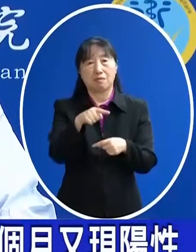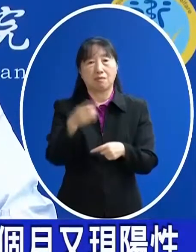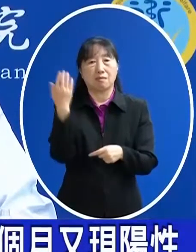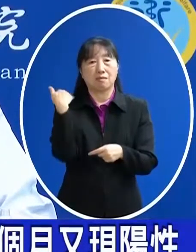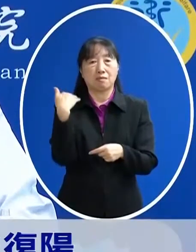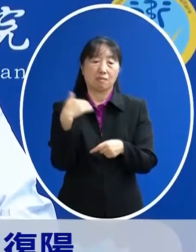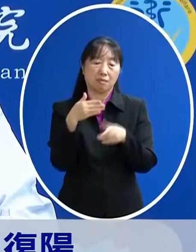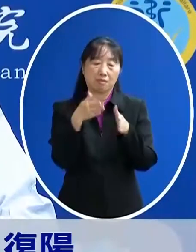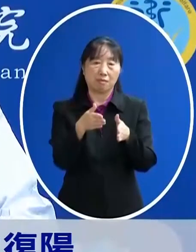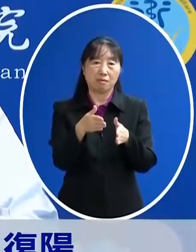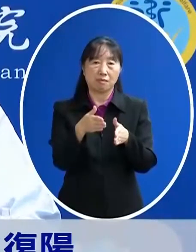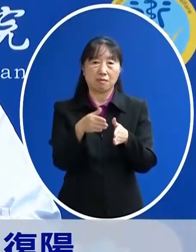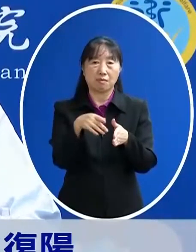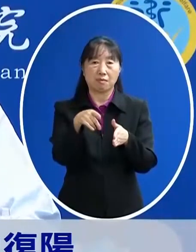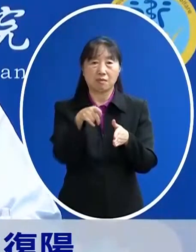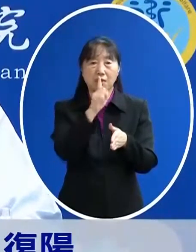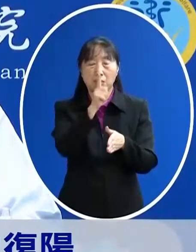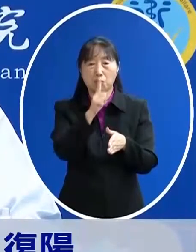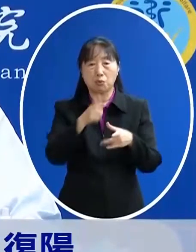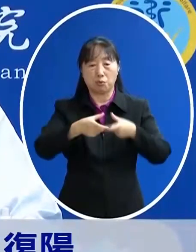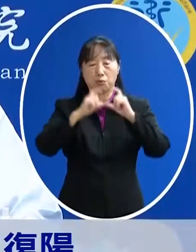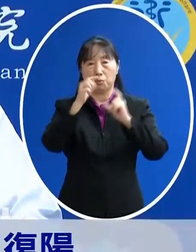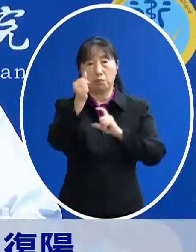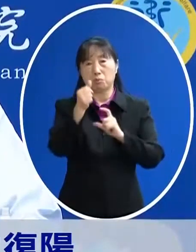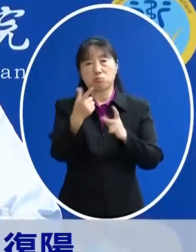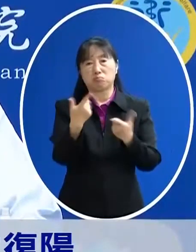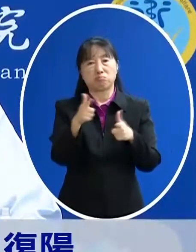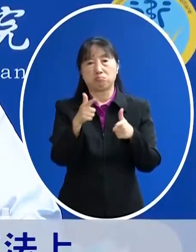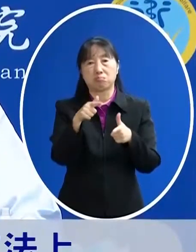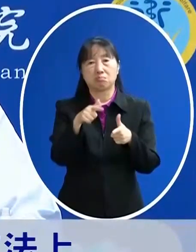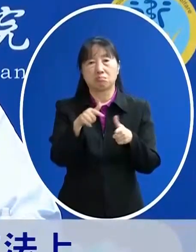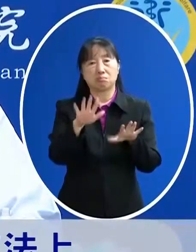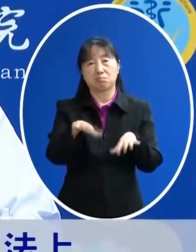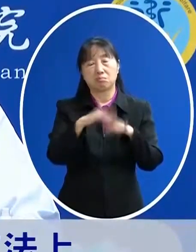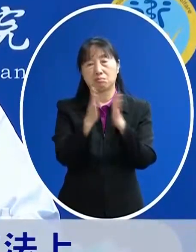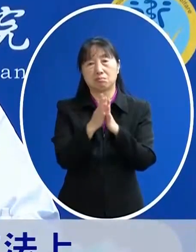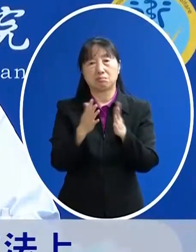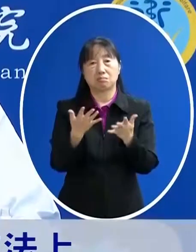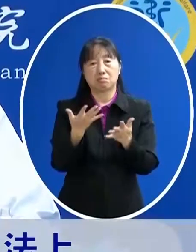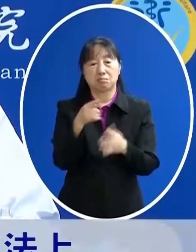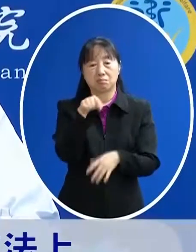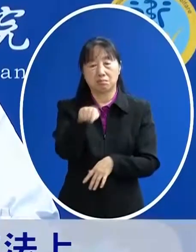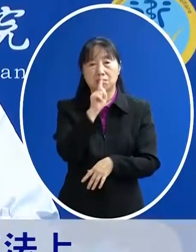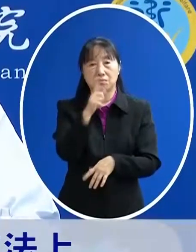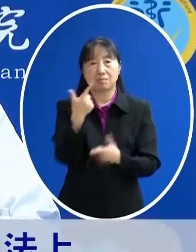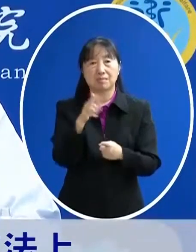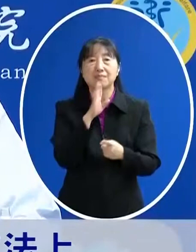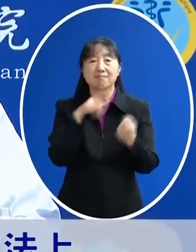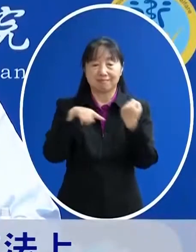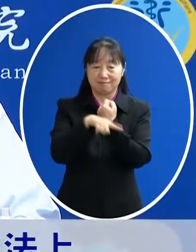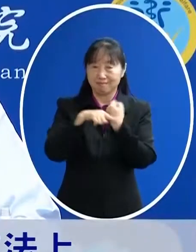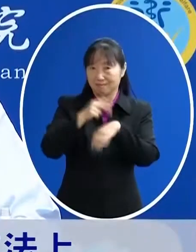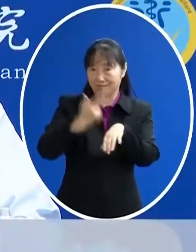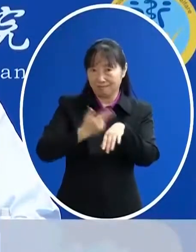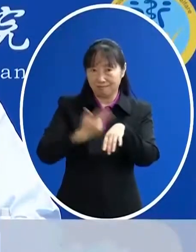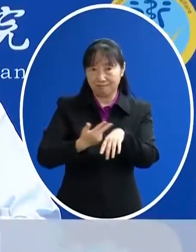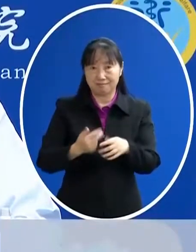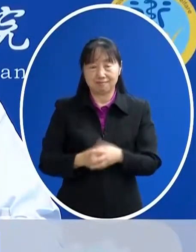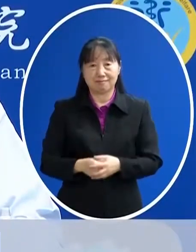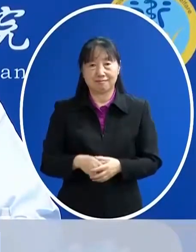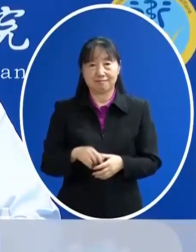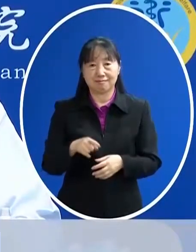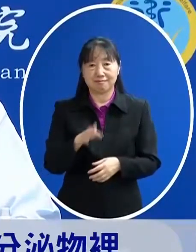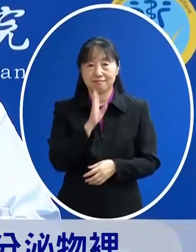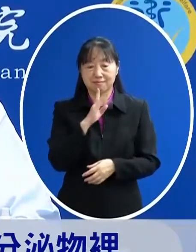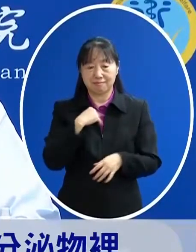不再称作所谓的复阳，只是这个实验检验方法上会让我们侦测到